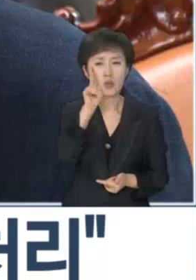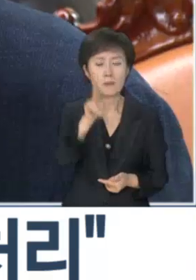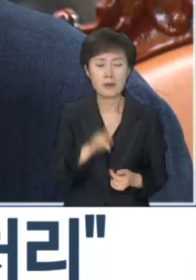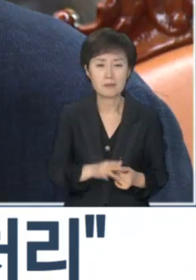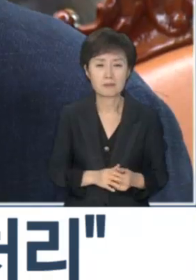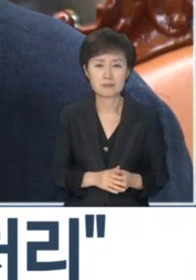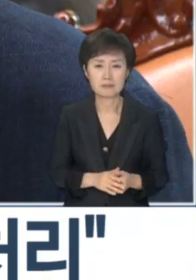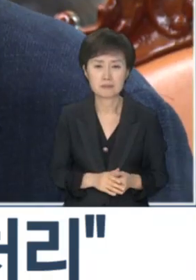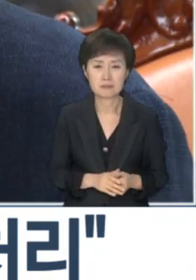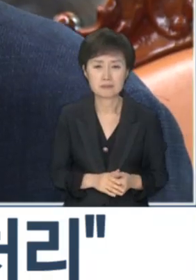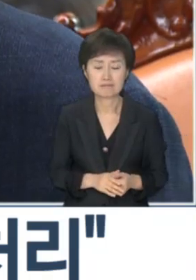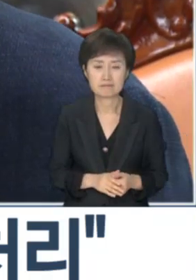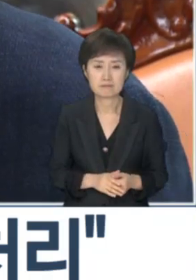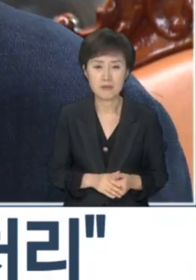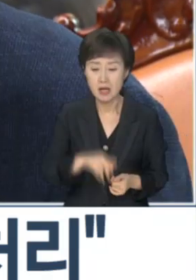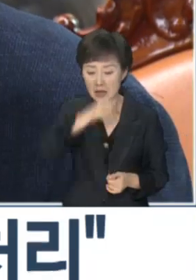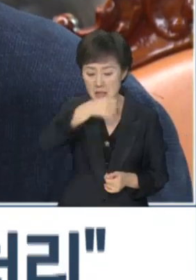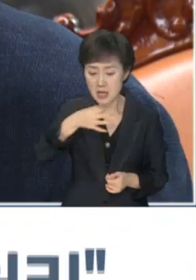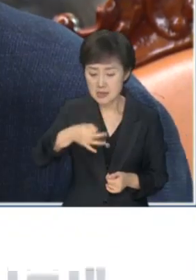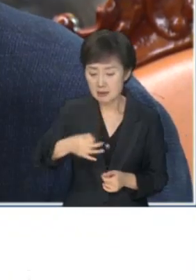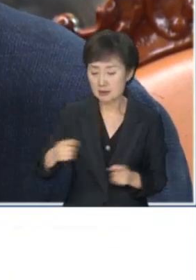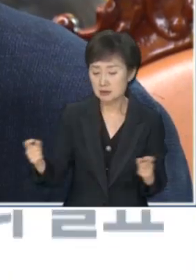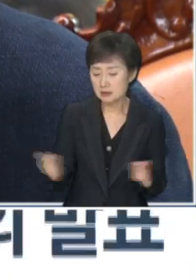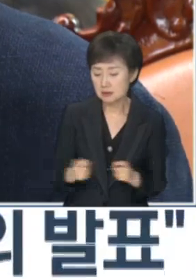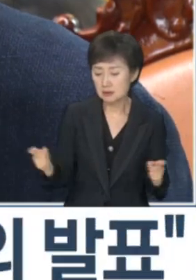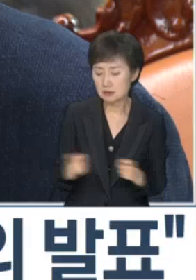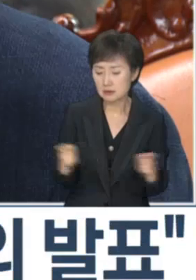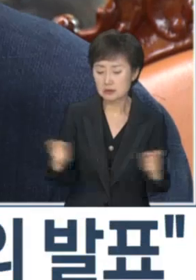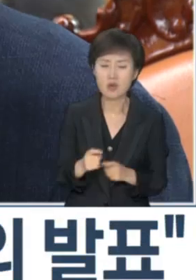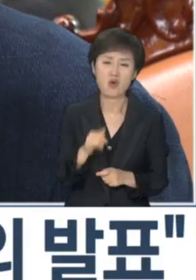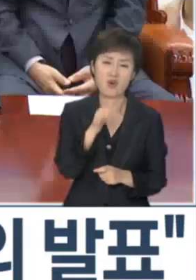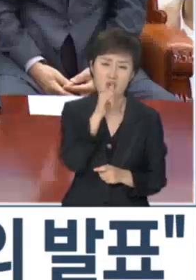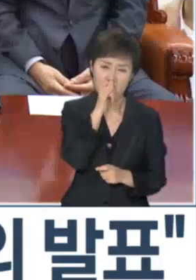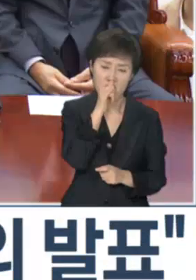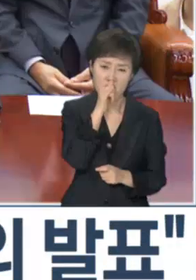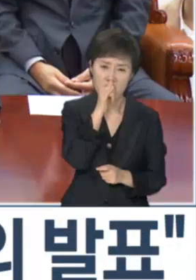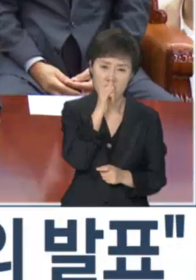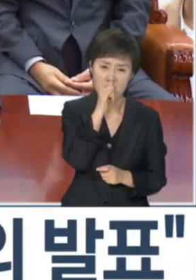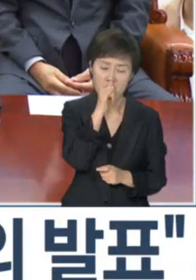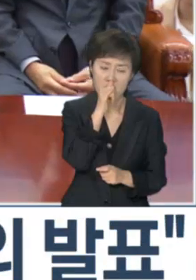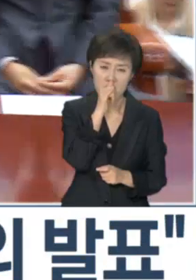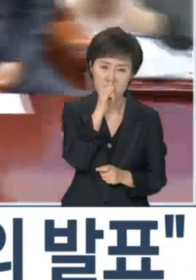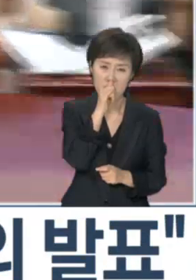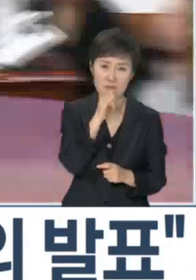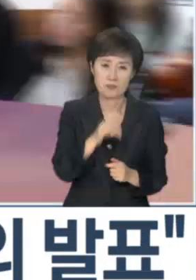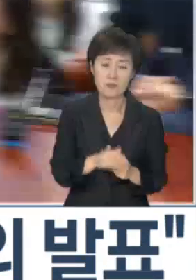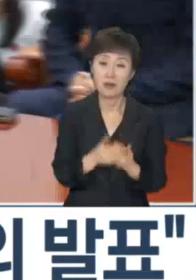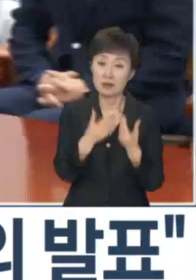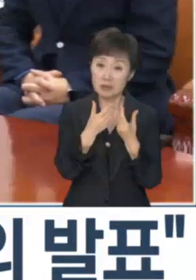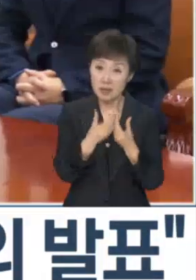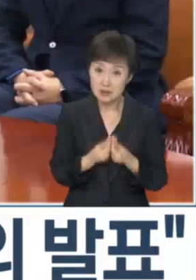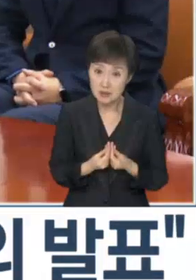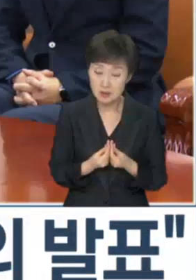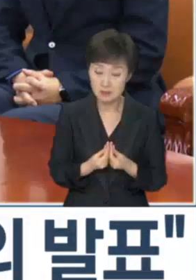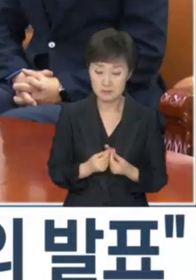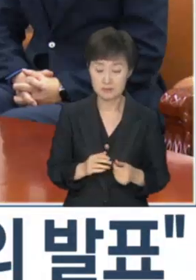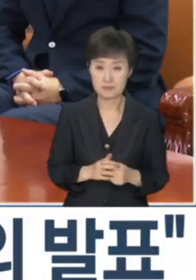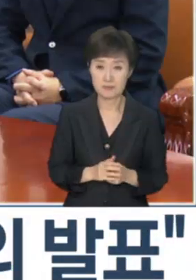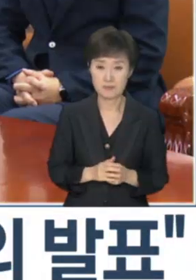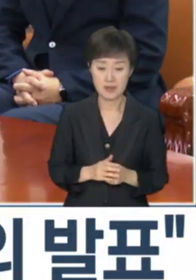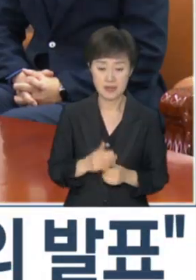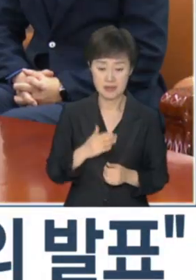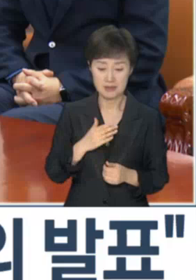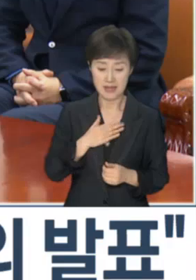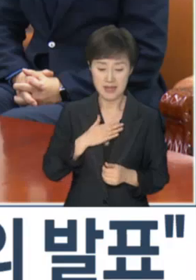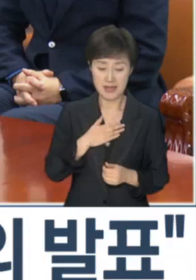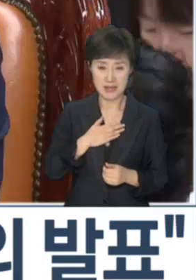다릅니다. 다르기 때문에 예산 싸움을 할 수밖에 없는 것이고 그래서 내가 이제 예를 들어서 이제 우리 정당이 그러면 정권을